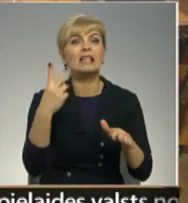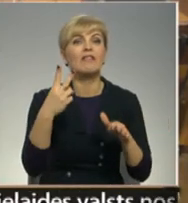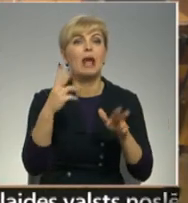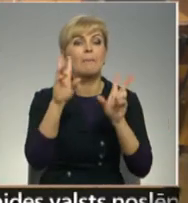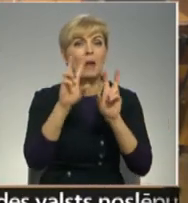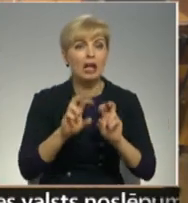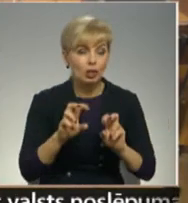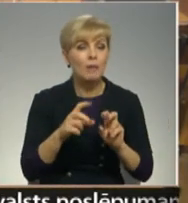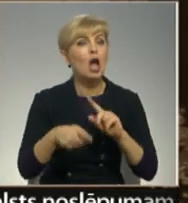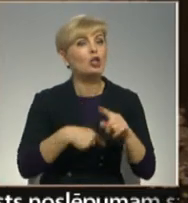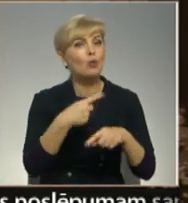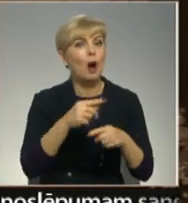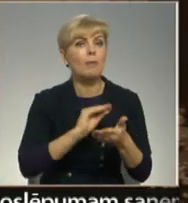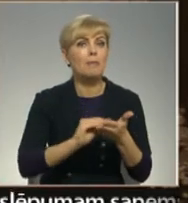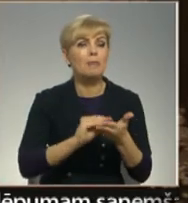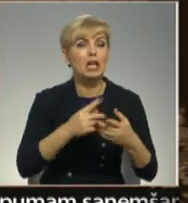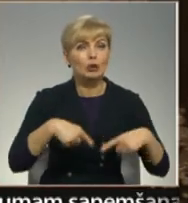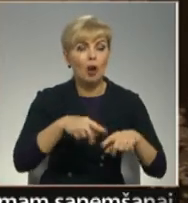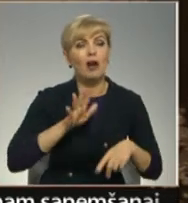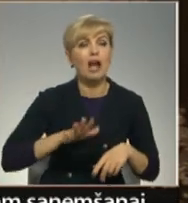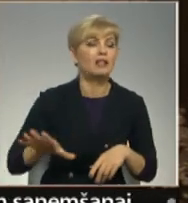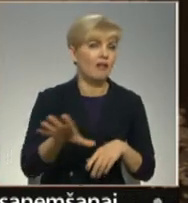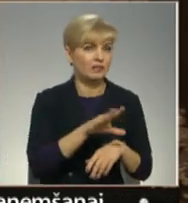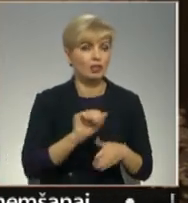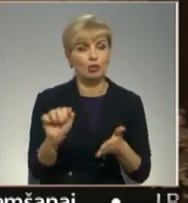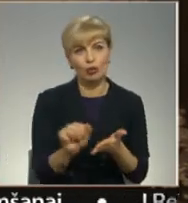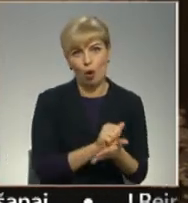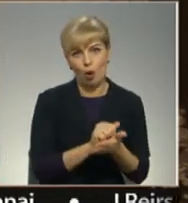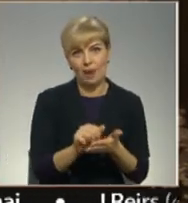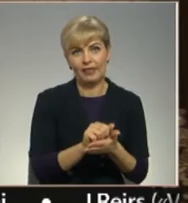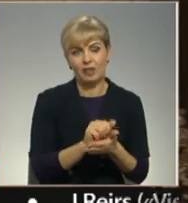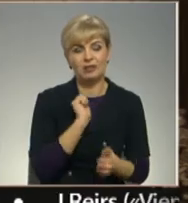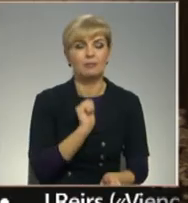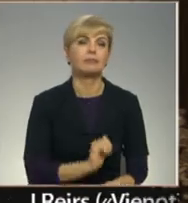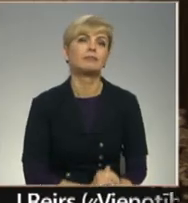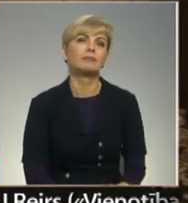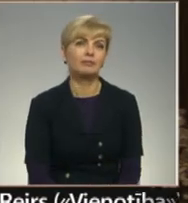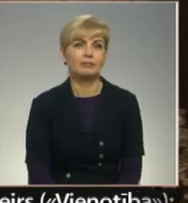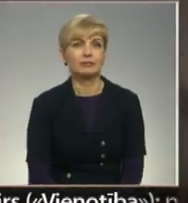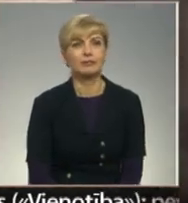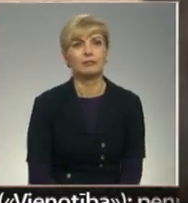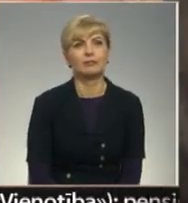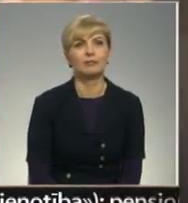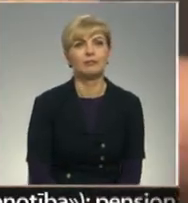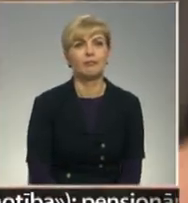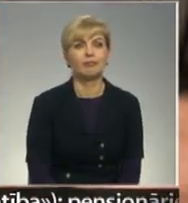tomēr birojs joprojām gaida visu dokumentāciju. Sabīne Bērziņa, Igars Kovaļevskis, Nikita Aleksejevs, Latvijas televīzija.